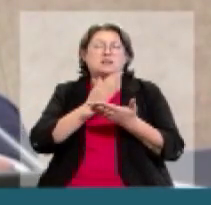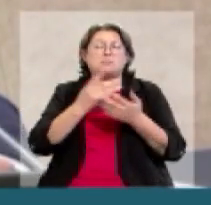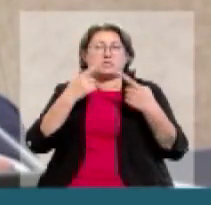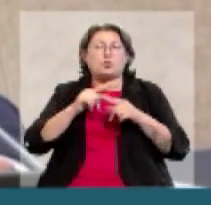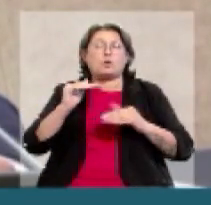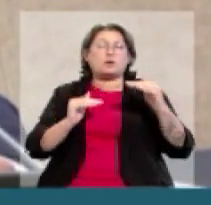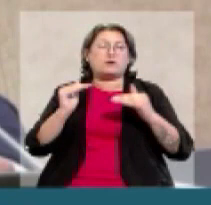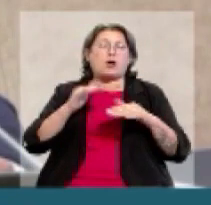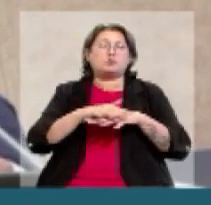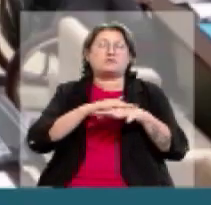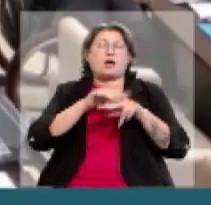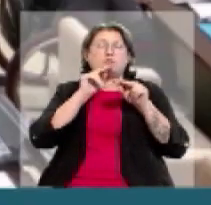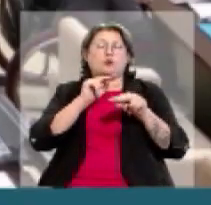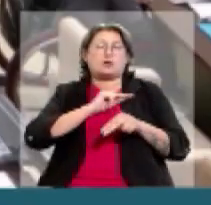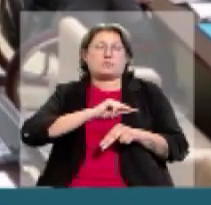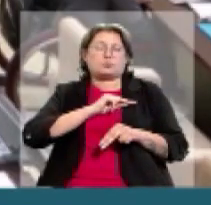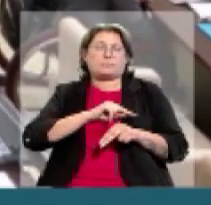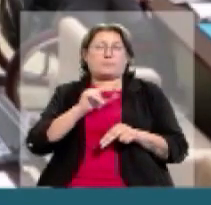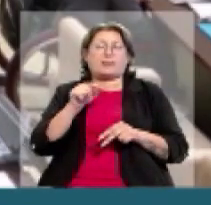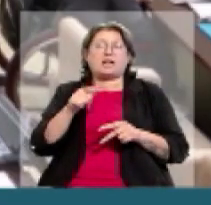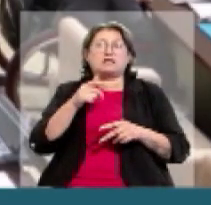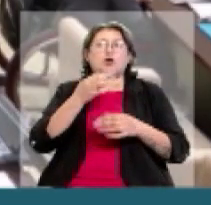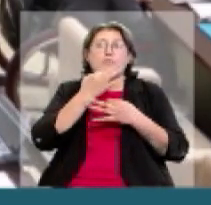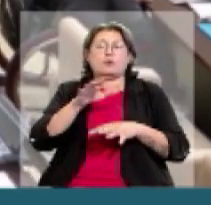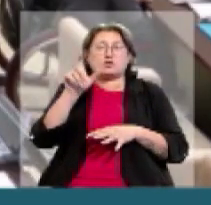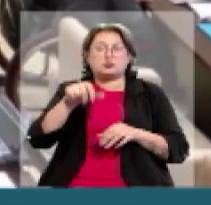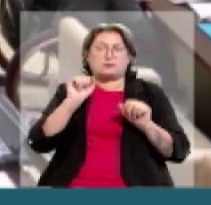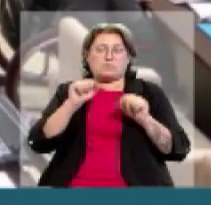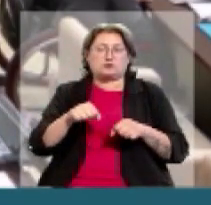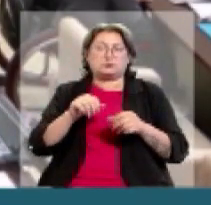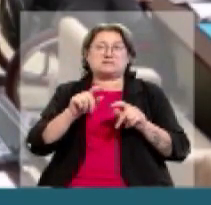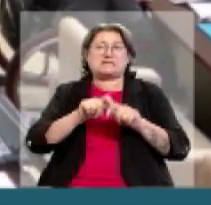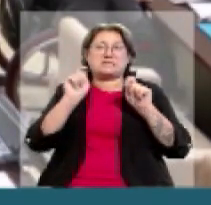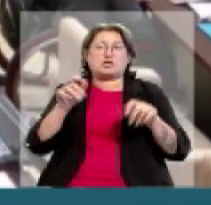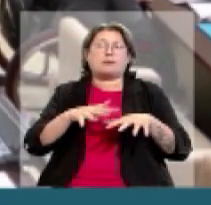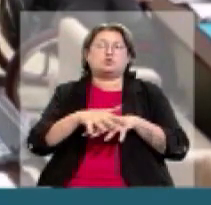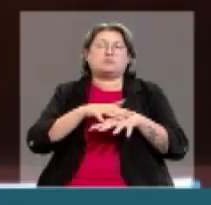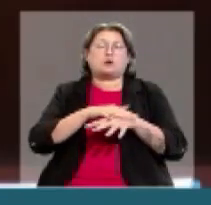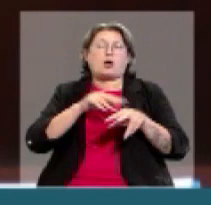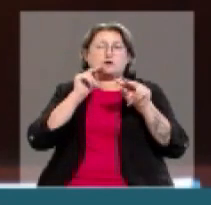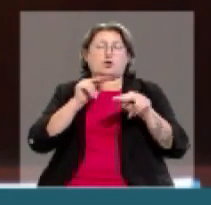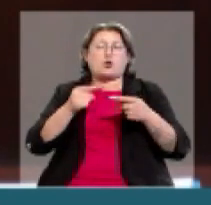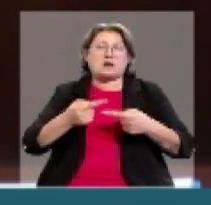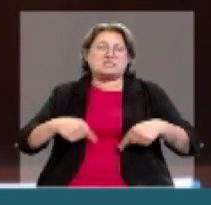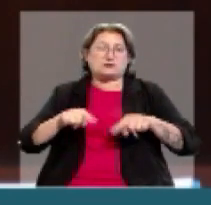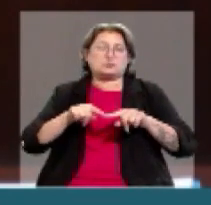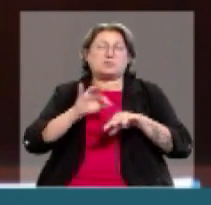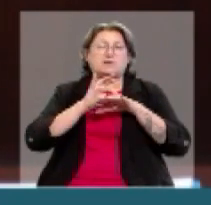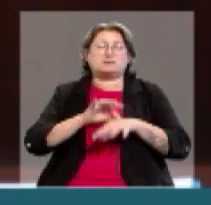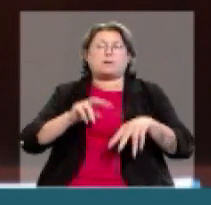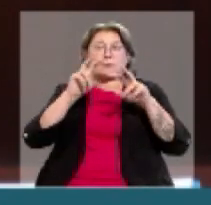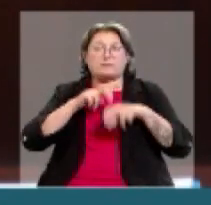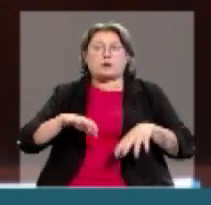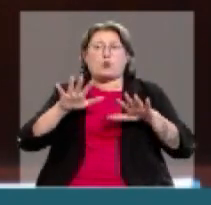механизмы регулирования общественных контрольных работ. На его основе любой гражданин может создать общественную контрольную организацию и провести